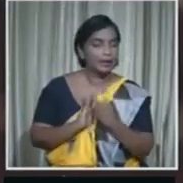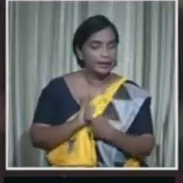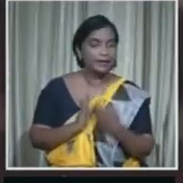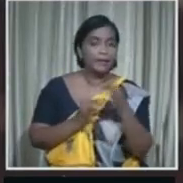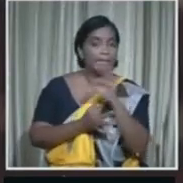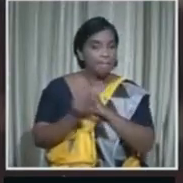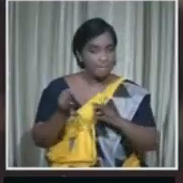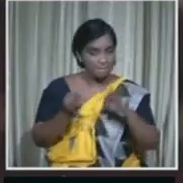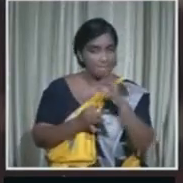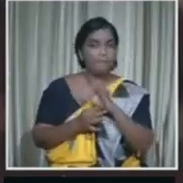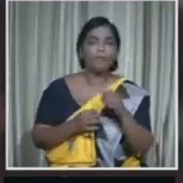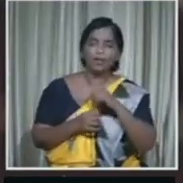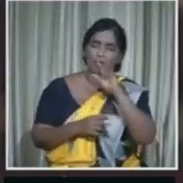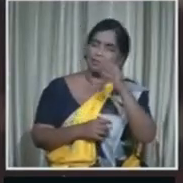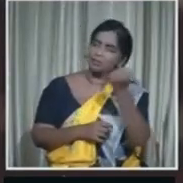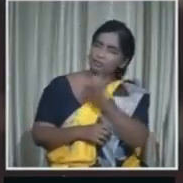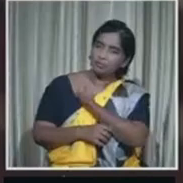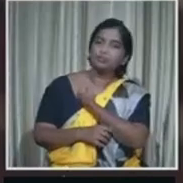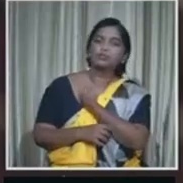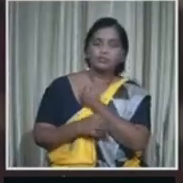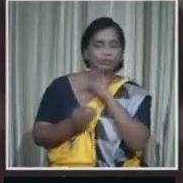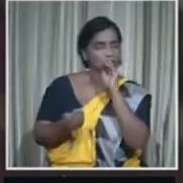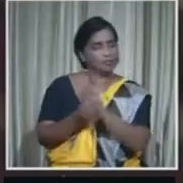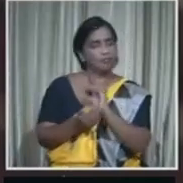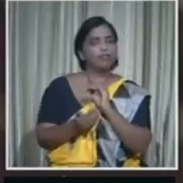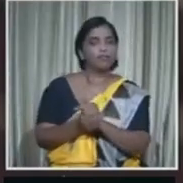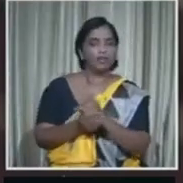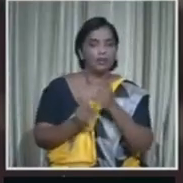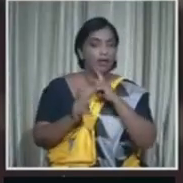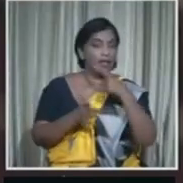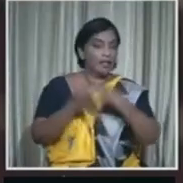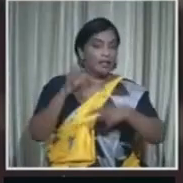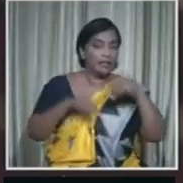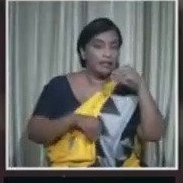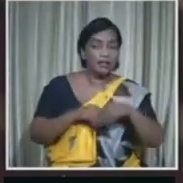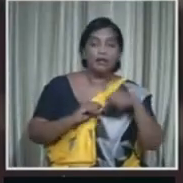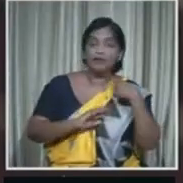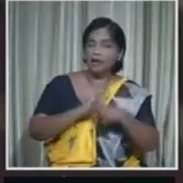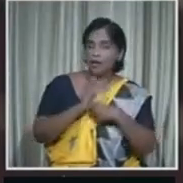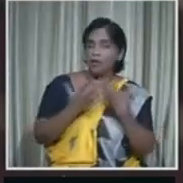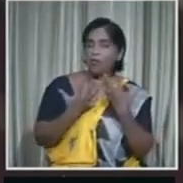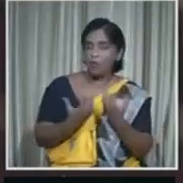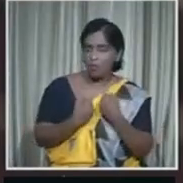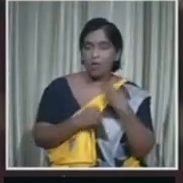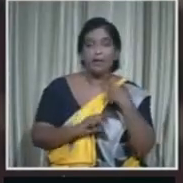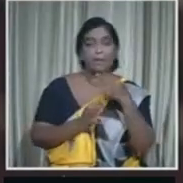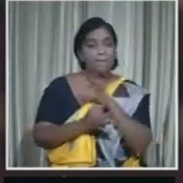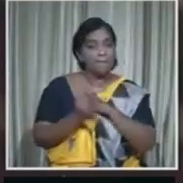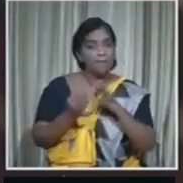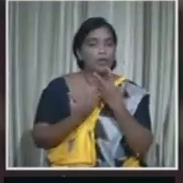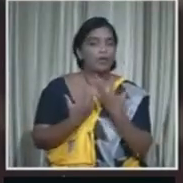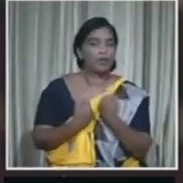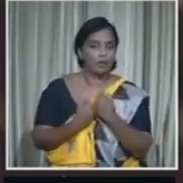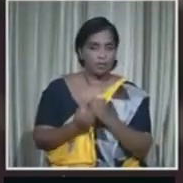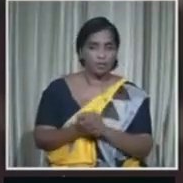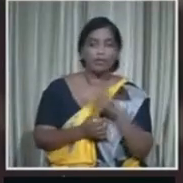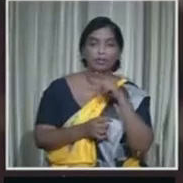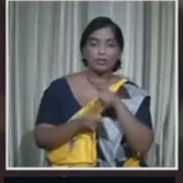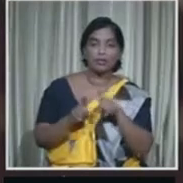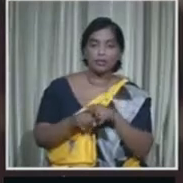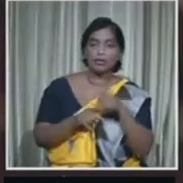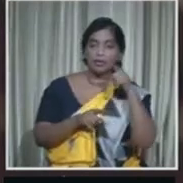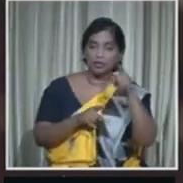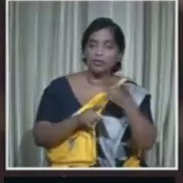ප්‍රජාතන්ත්‍රවාදය දිවි හිමියෙන් අපි රකින්නවා. කාටවත් දේශපාලනය කරන්න රටක් තියෙන්න ඕනේ, ප්‍රජාතන්ත්‍රවාදය තියෙන්න ඕනේ. ඒ නිසා තමුන්නාසලා